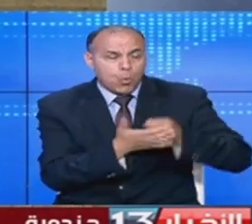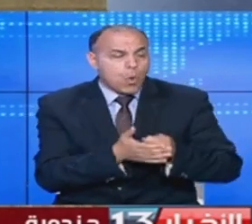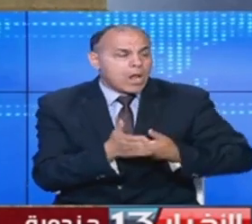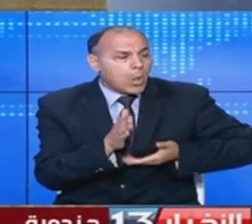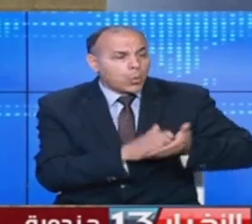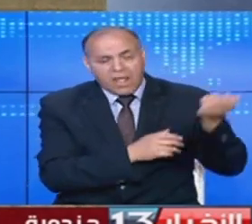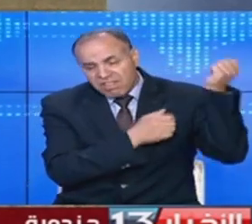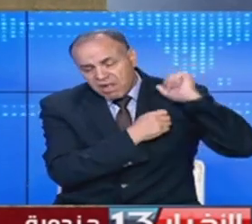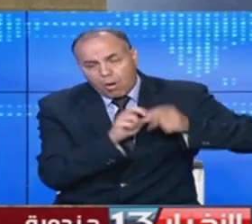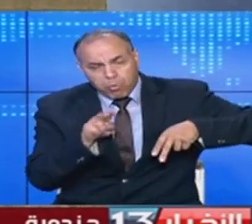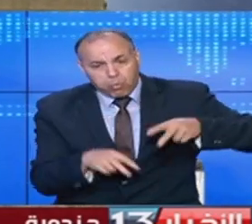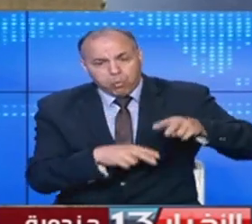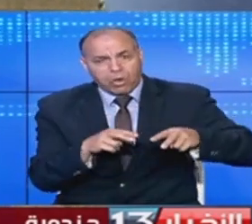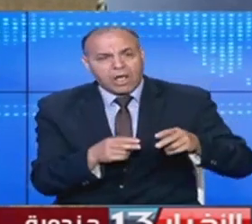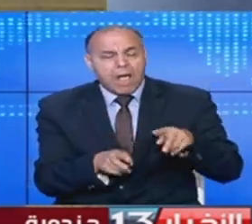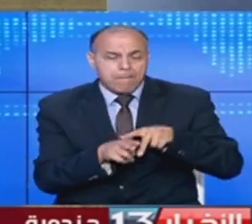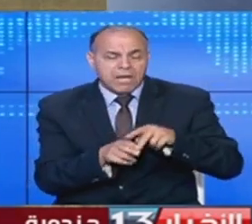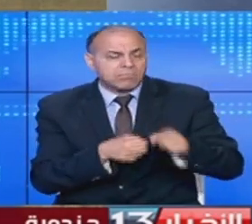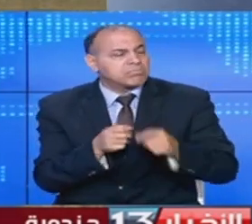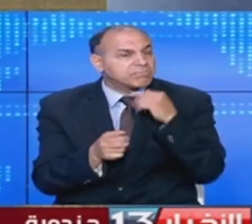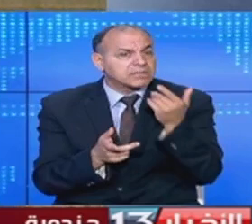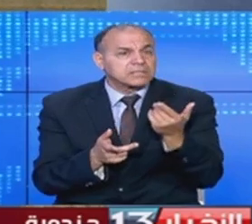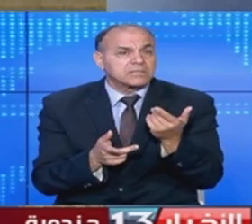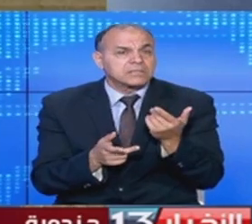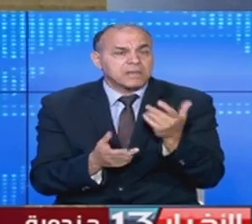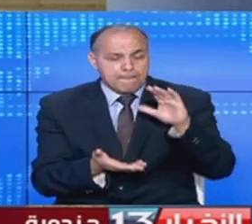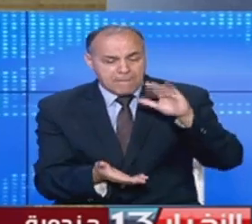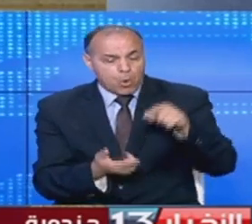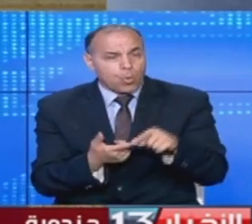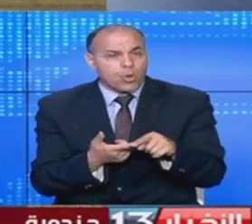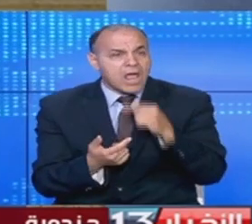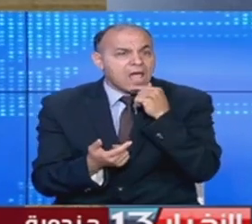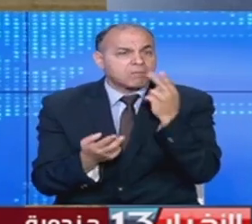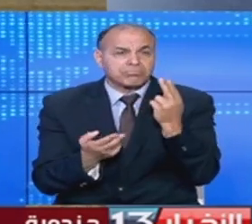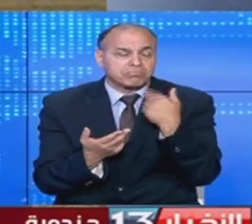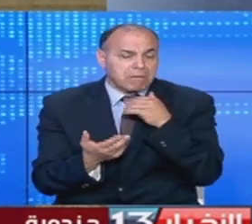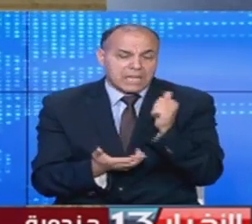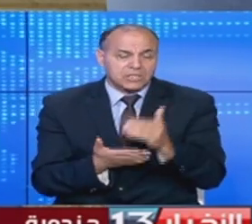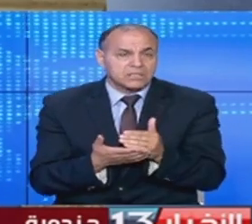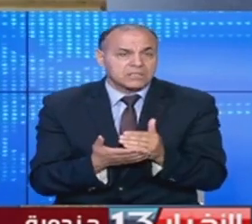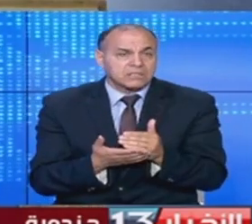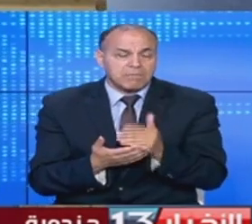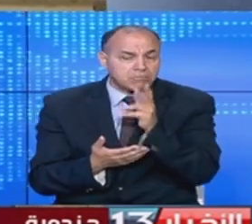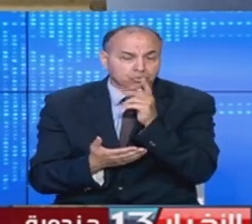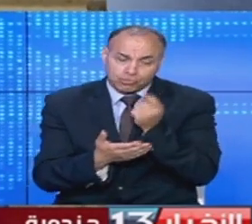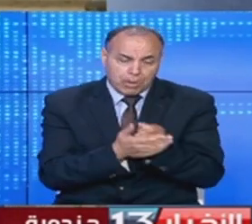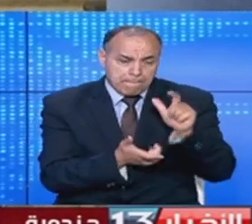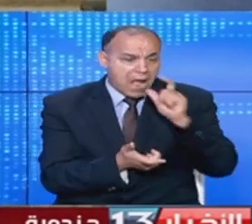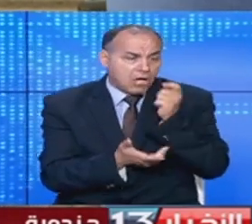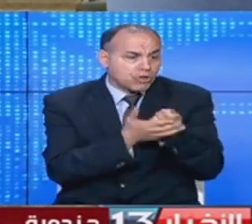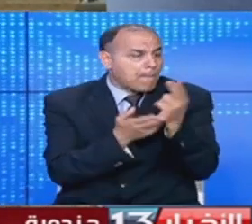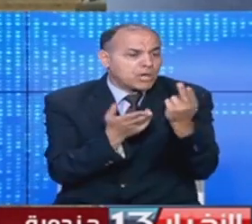الماء ظهر الماء عندوش البيم يجيب على ظهر صور حتى ريت الدبوز بقديش نحن ما نكسبه هيش فما ناس ما تنجب تشتري دبوز